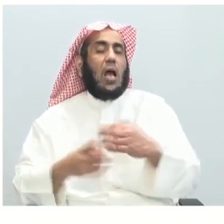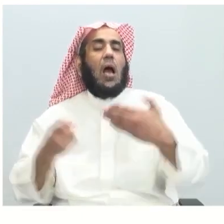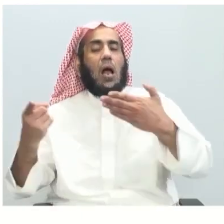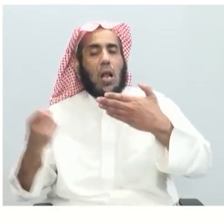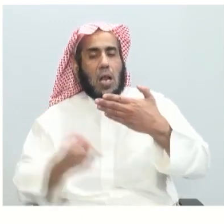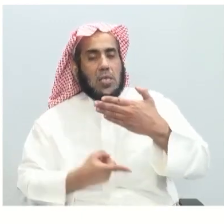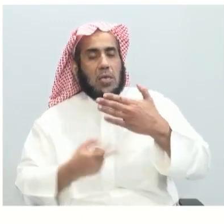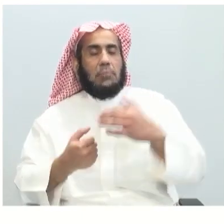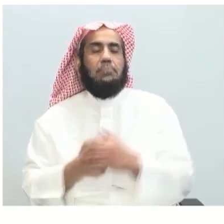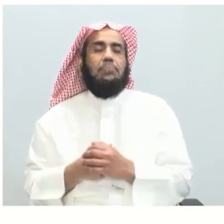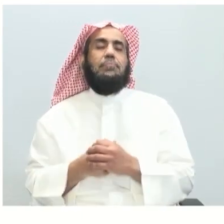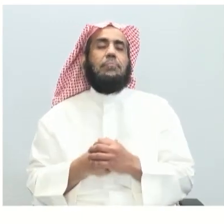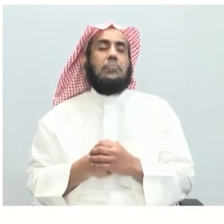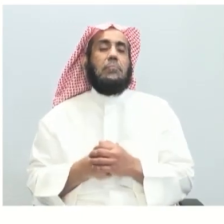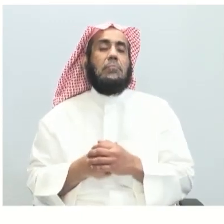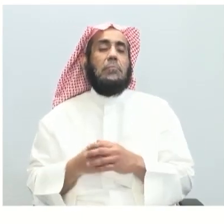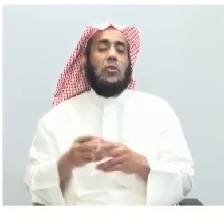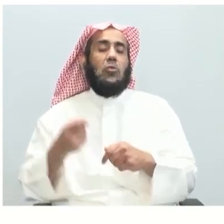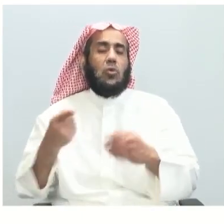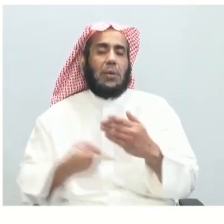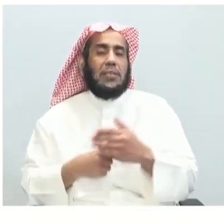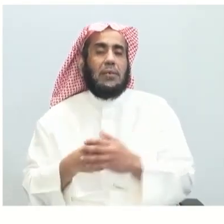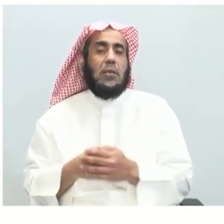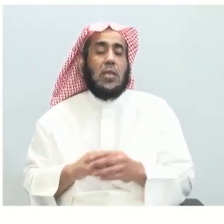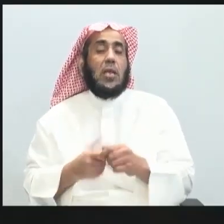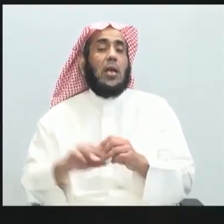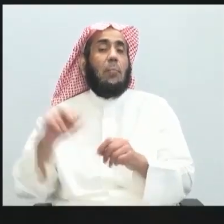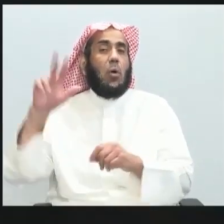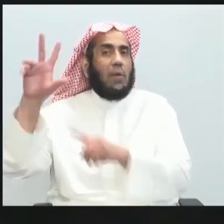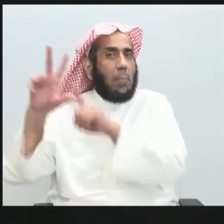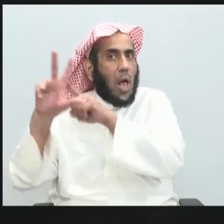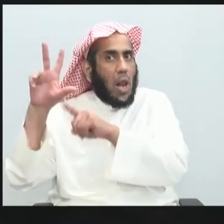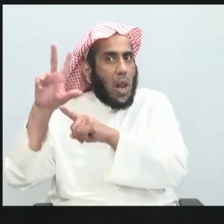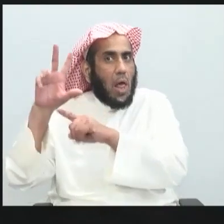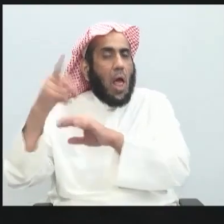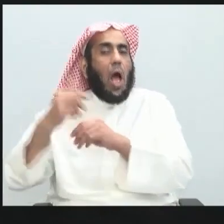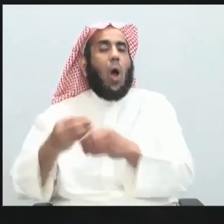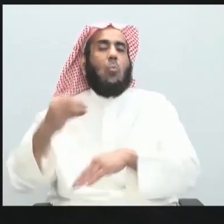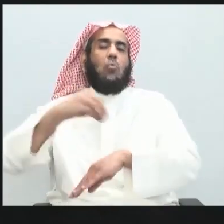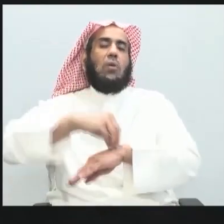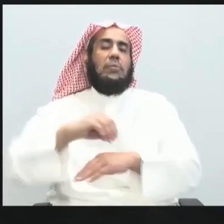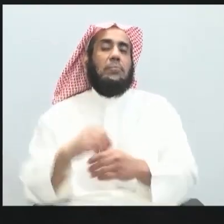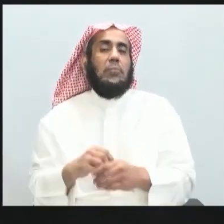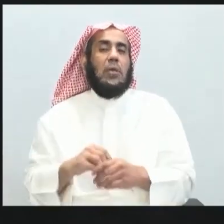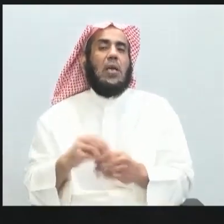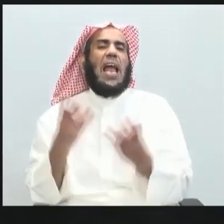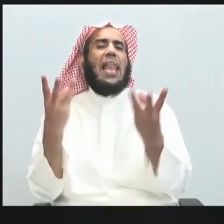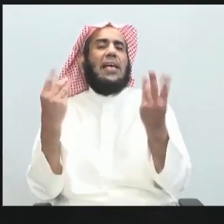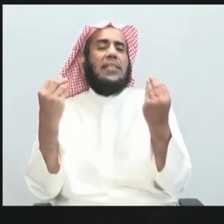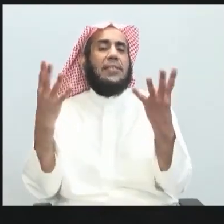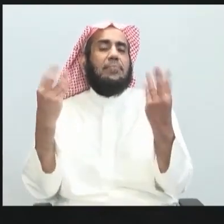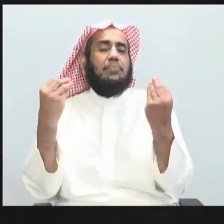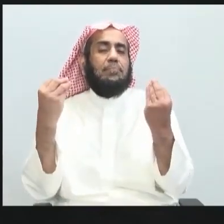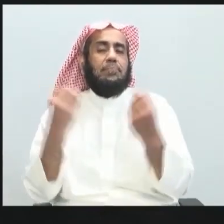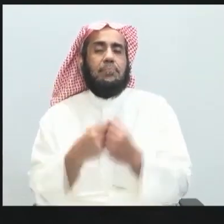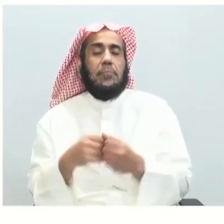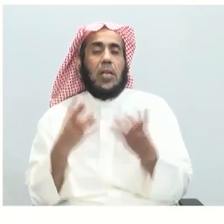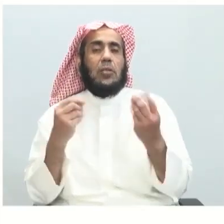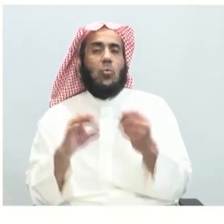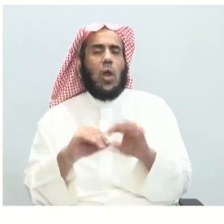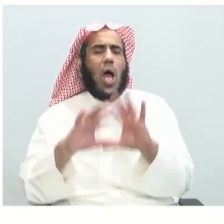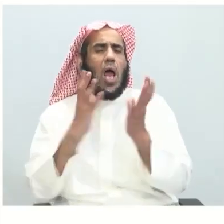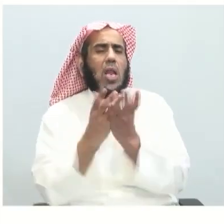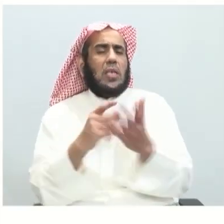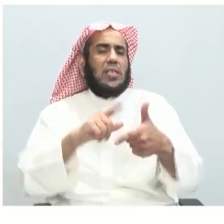الكسره فيدور بالكسره ان كان معرفا او مضافا طيب العدد العدد هنا